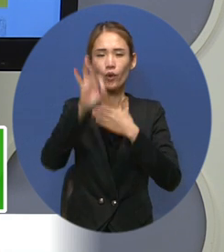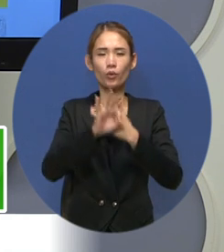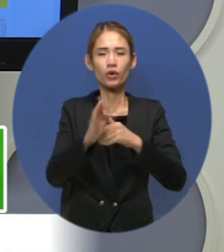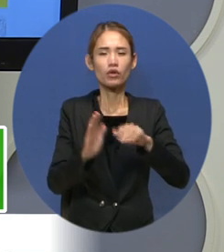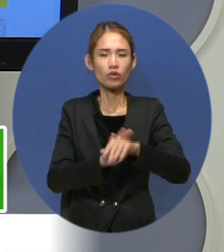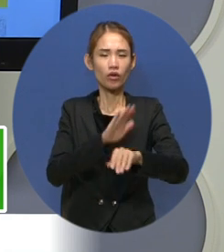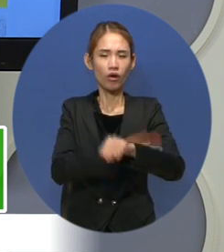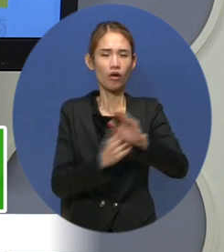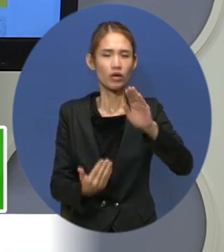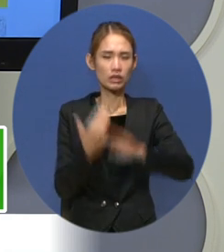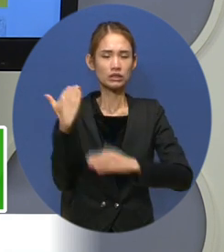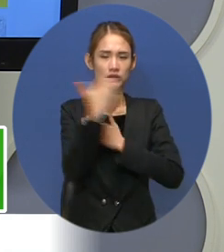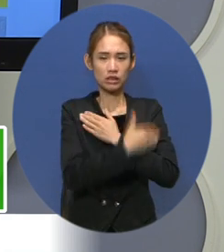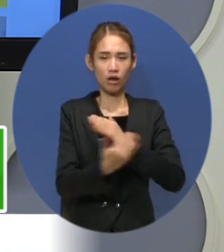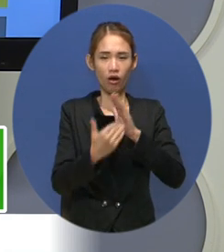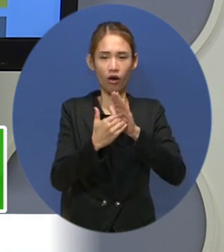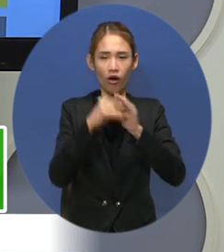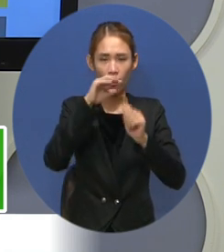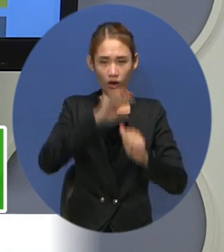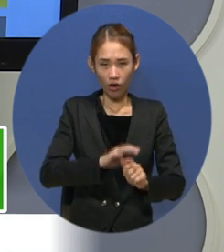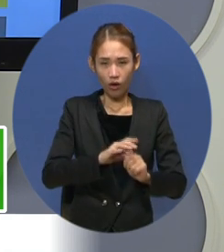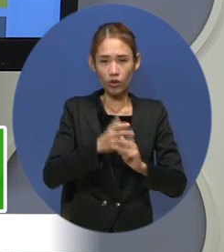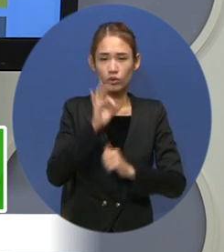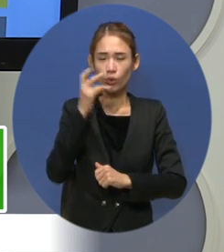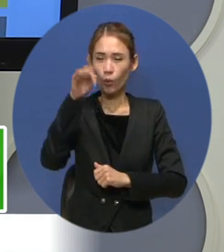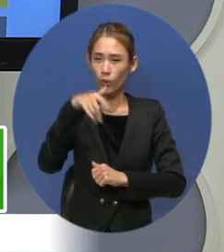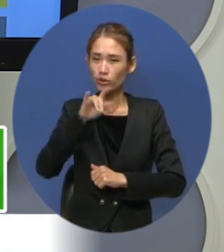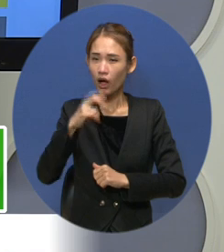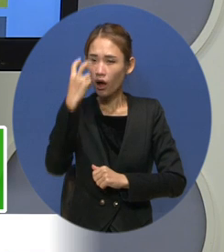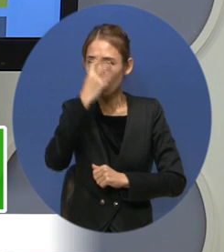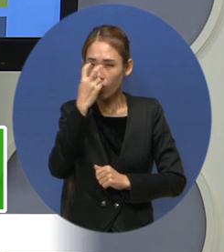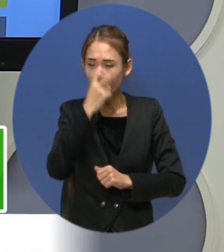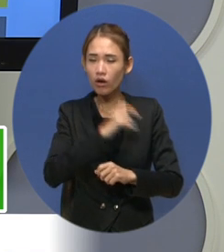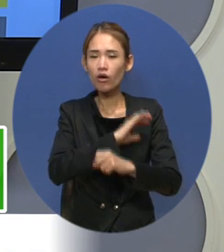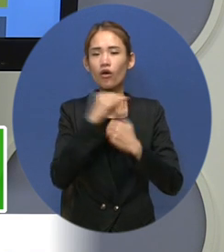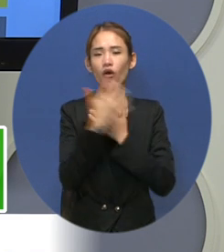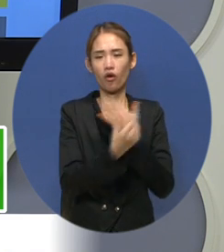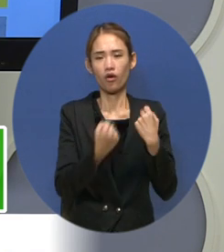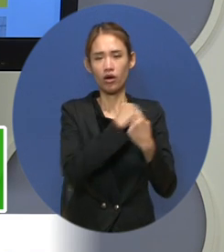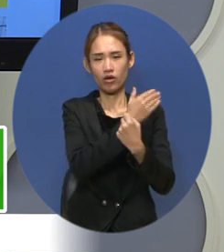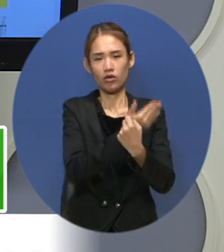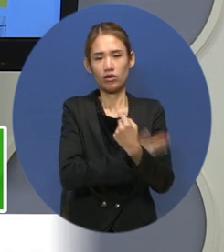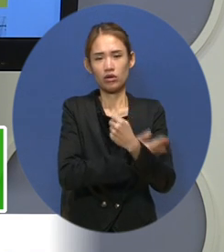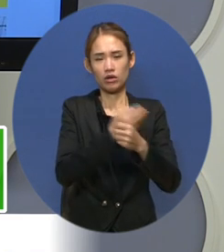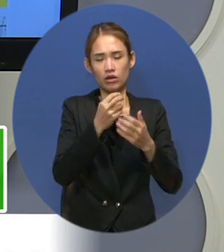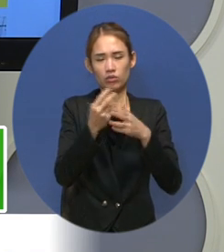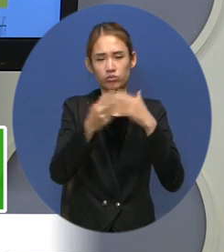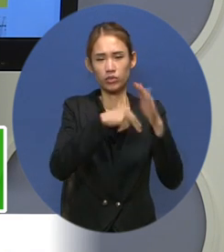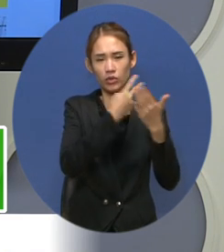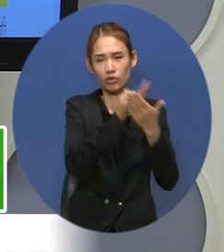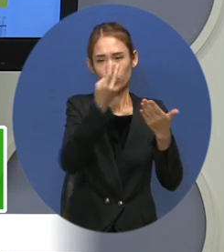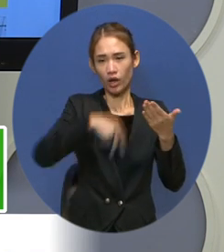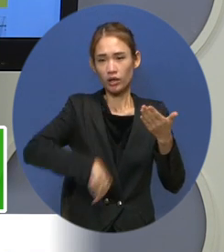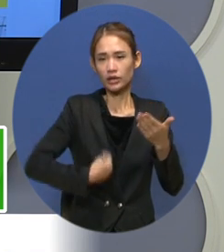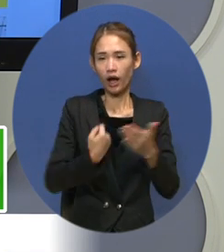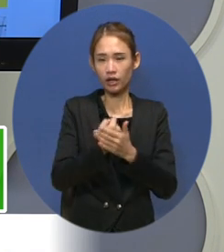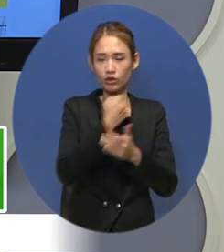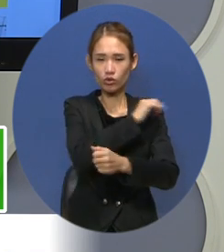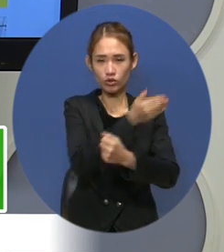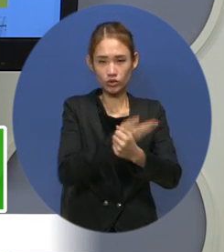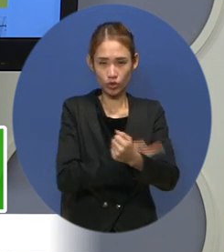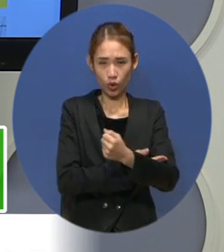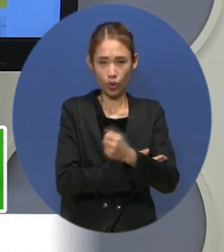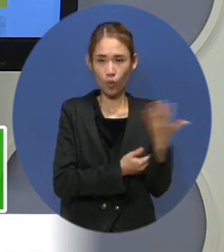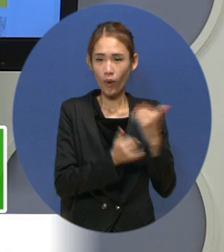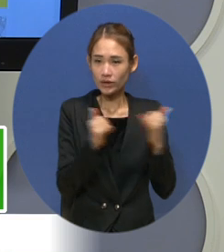신체 억제대 사용 과 욕창 관리된 건강권 노인의 입 퇴소 시 자기결정권 관저